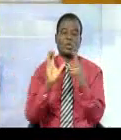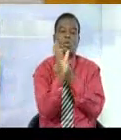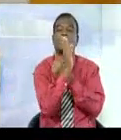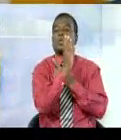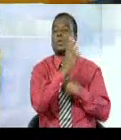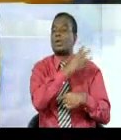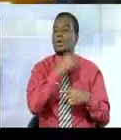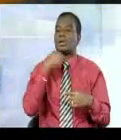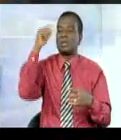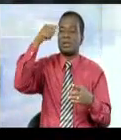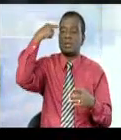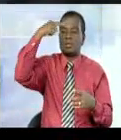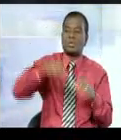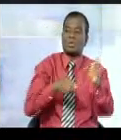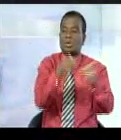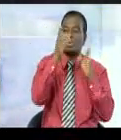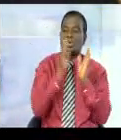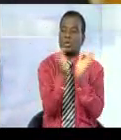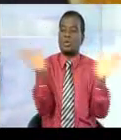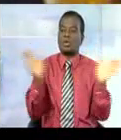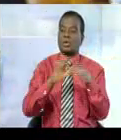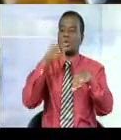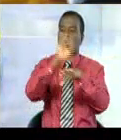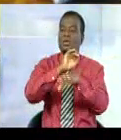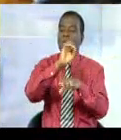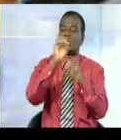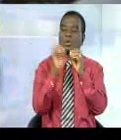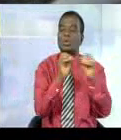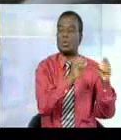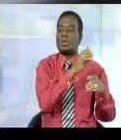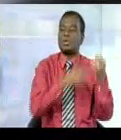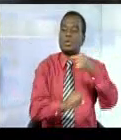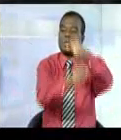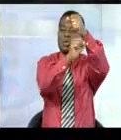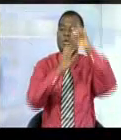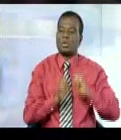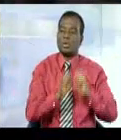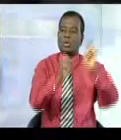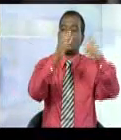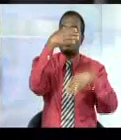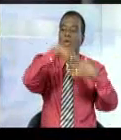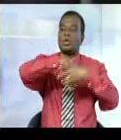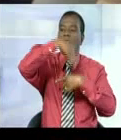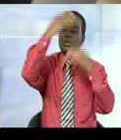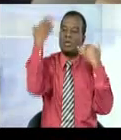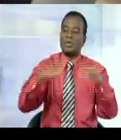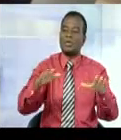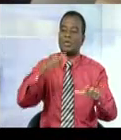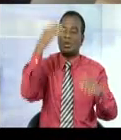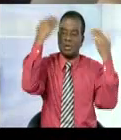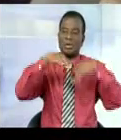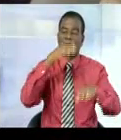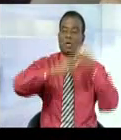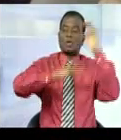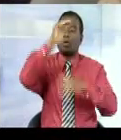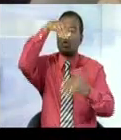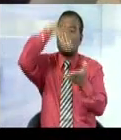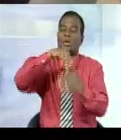culture. Il s'agit pour le directeur général de cette organisation de soutenir les efforts de sortie de crise et de